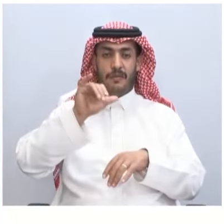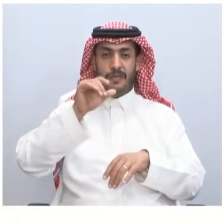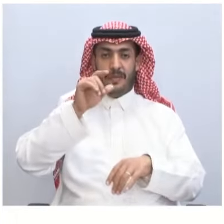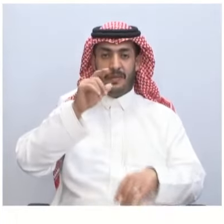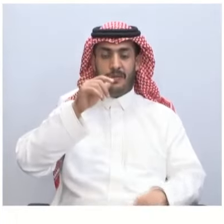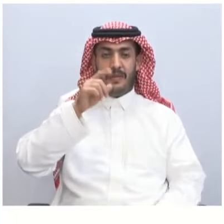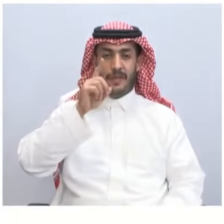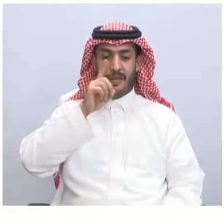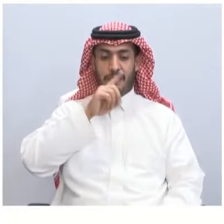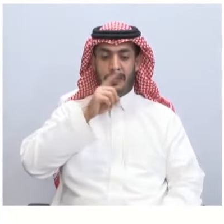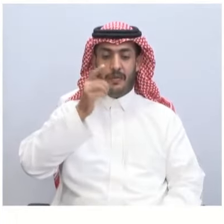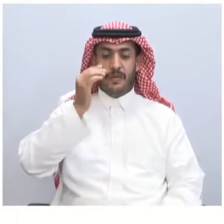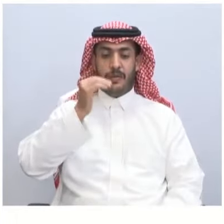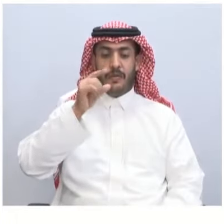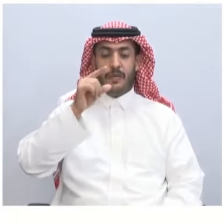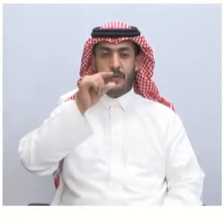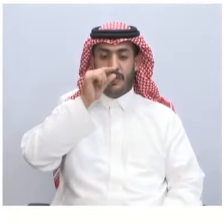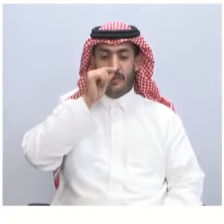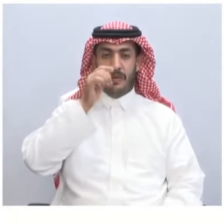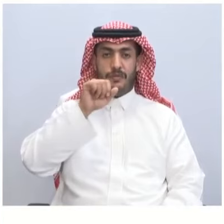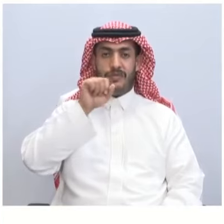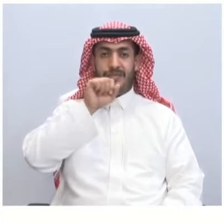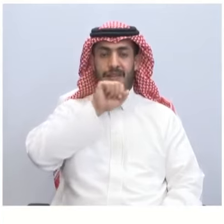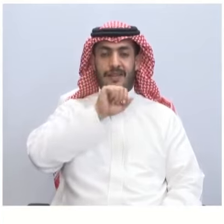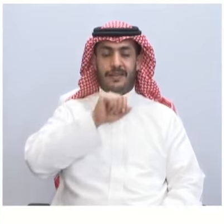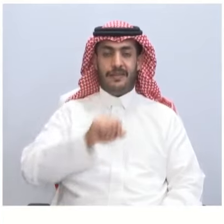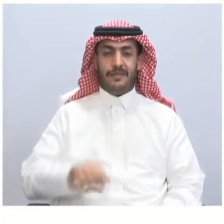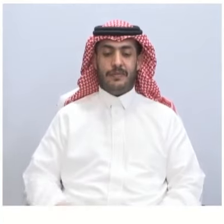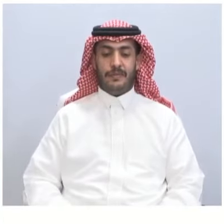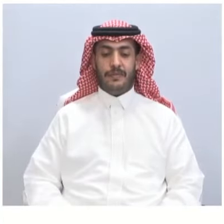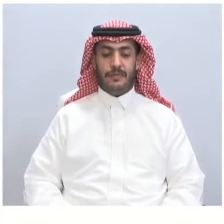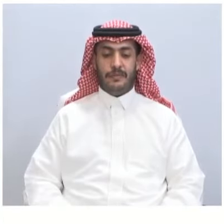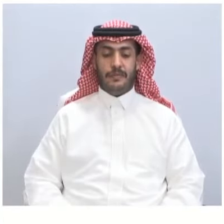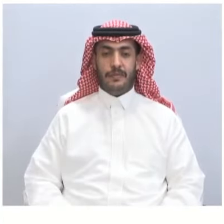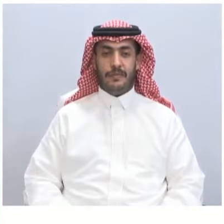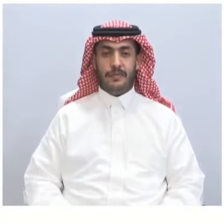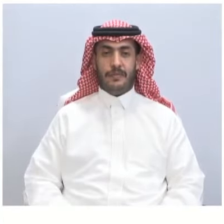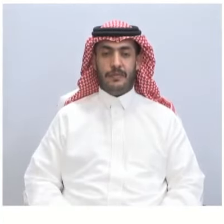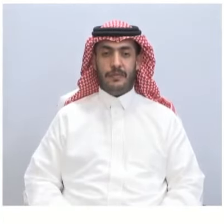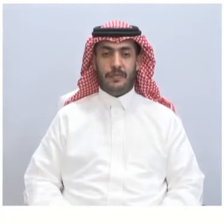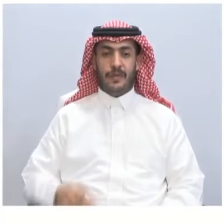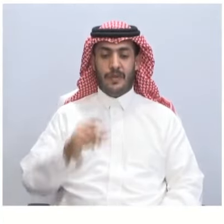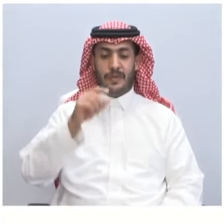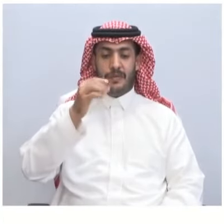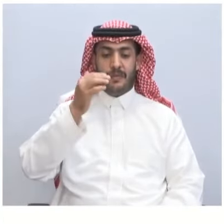المدن دبي والشارقه مملكه